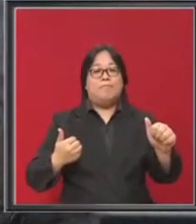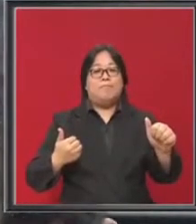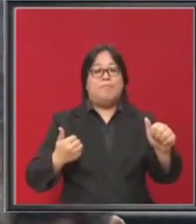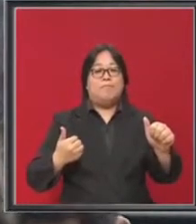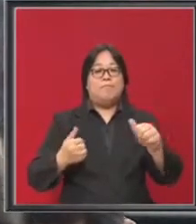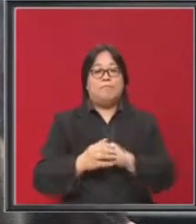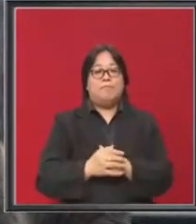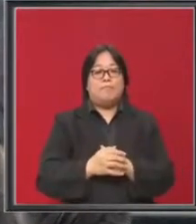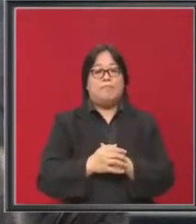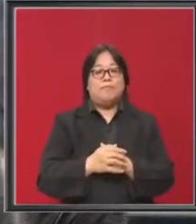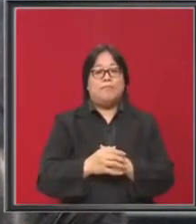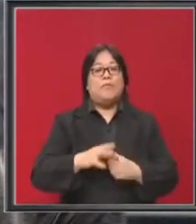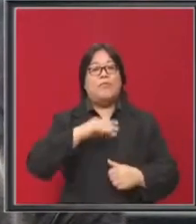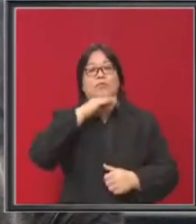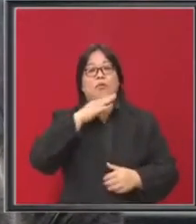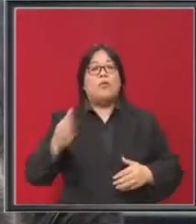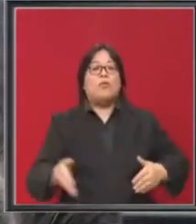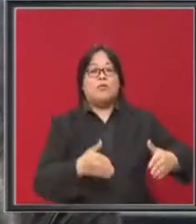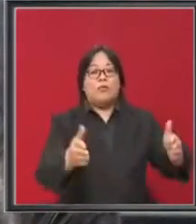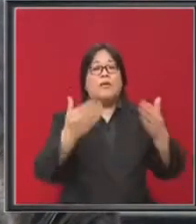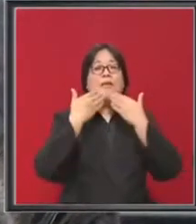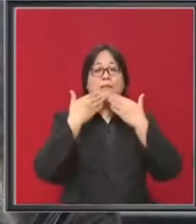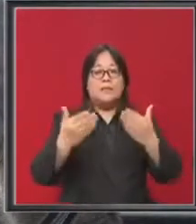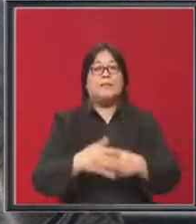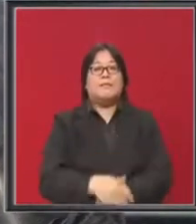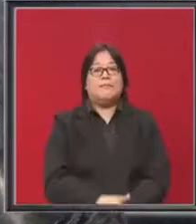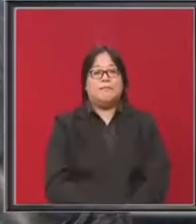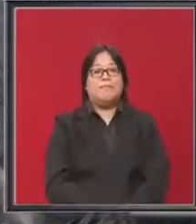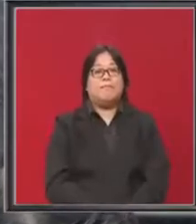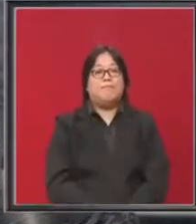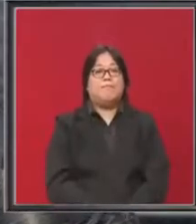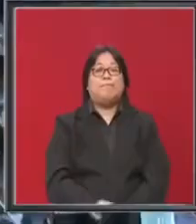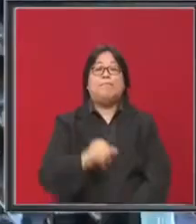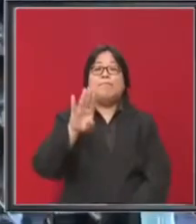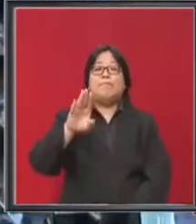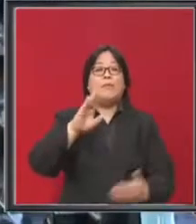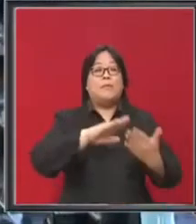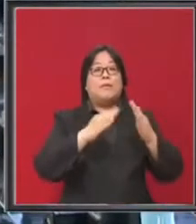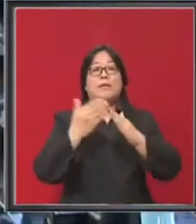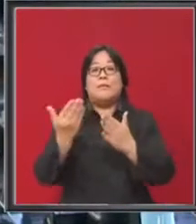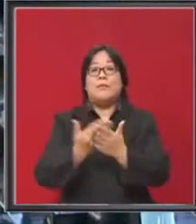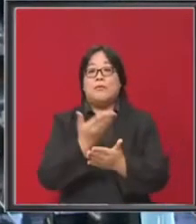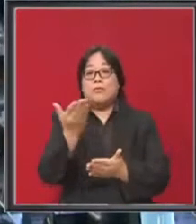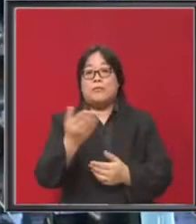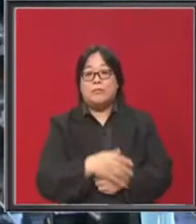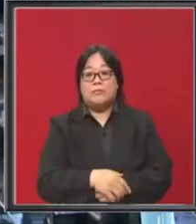musuh pencemaran sungai tersebut sehingga sih baru